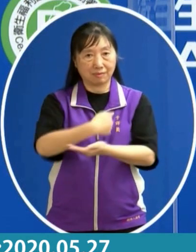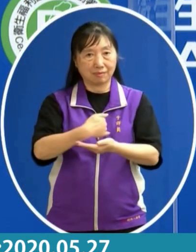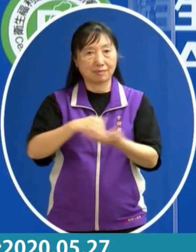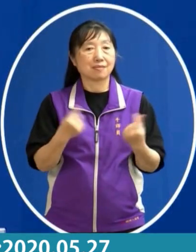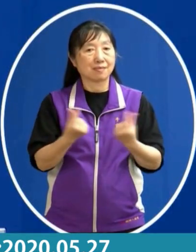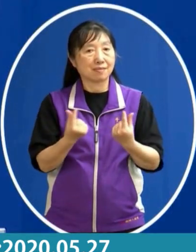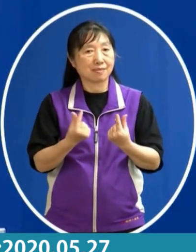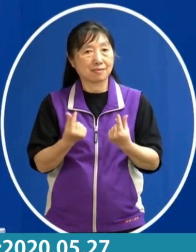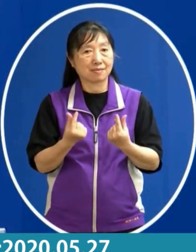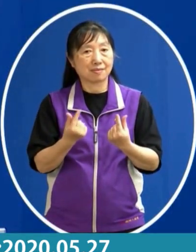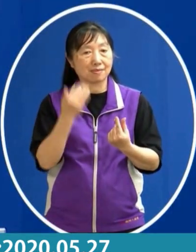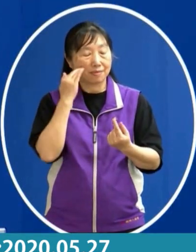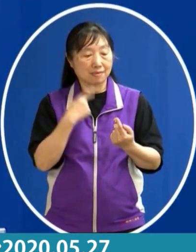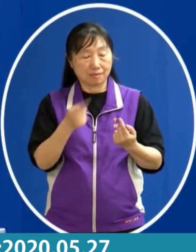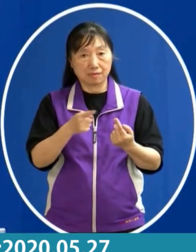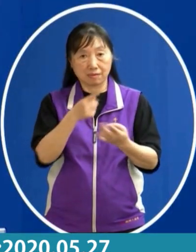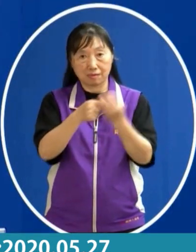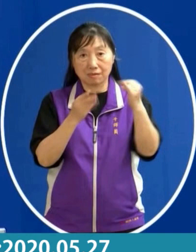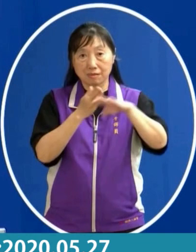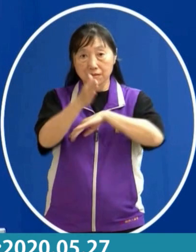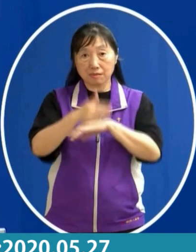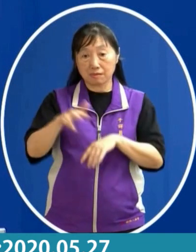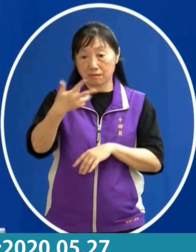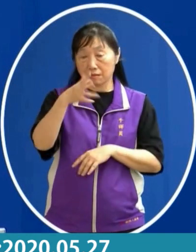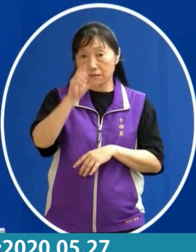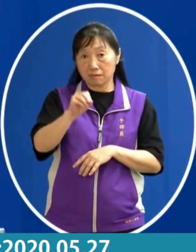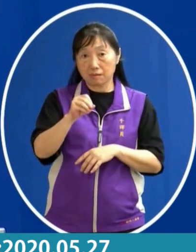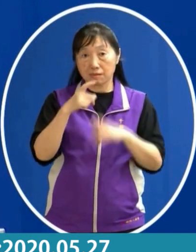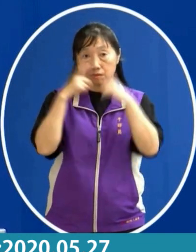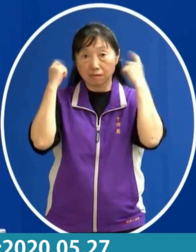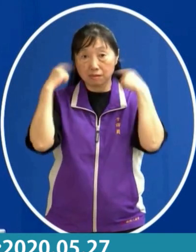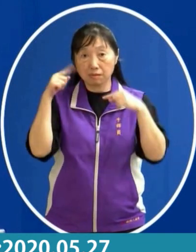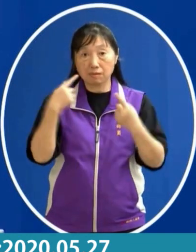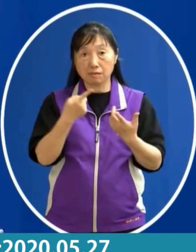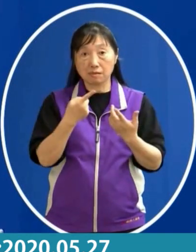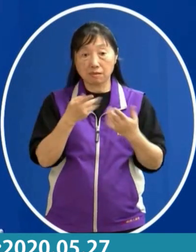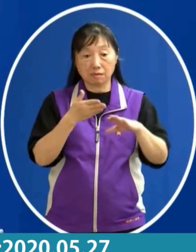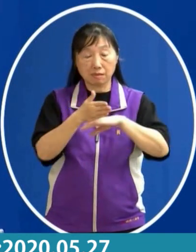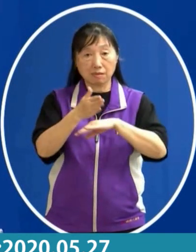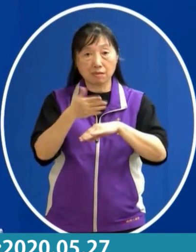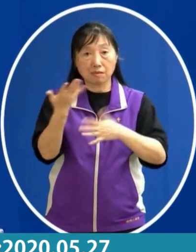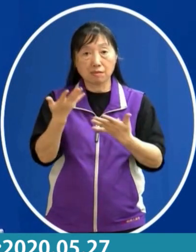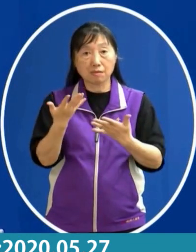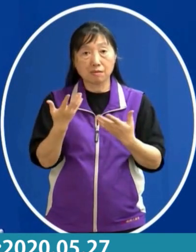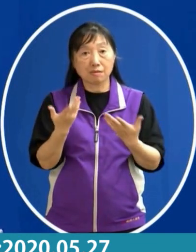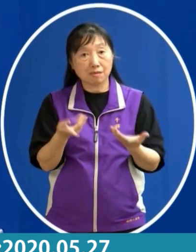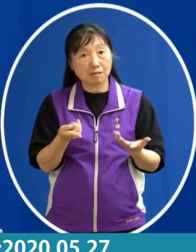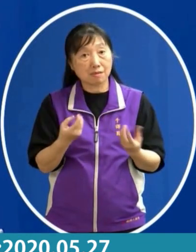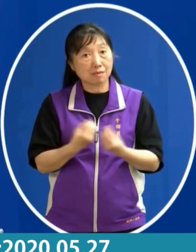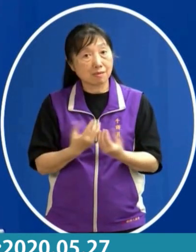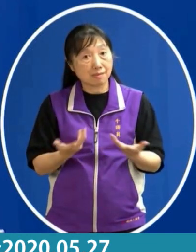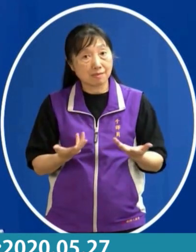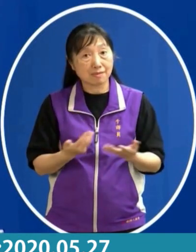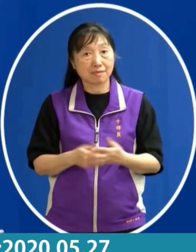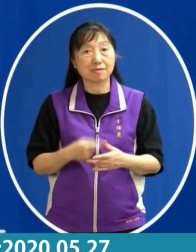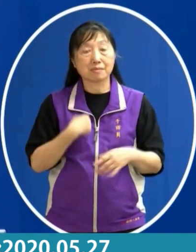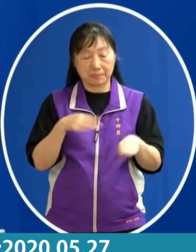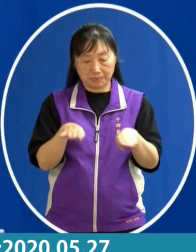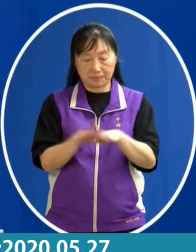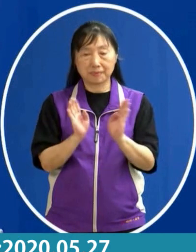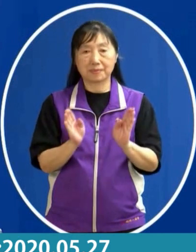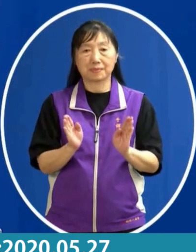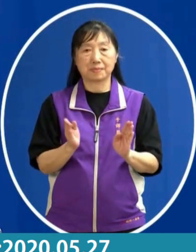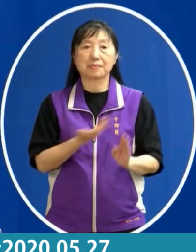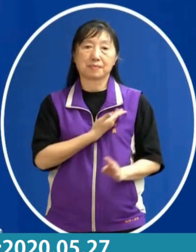要开放， 超过征用量800万片以上的额外的产能。这时候，我们就来开